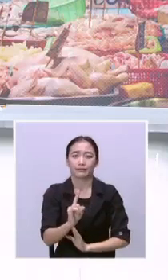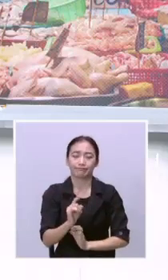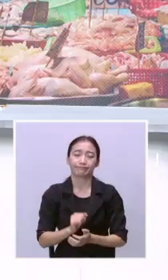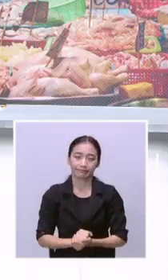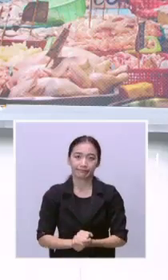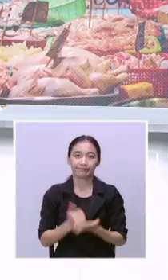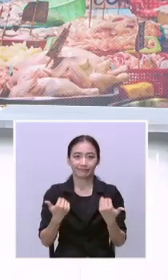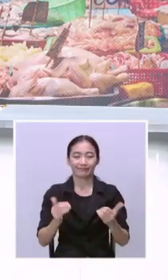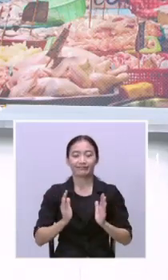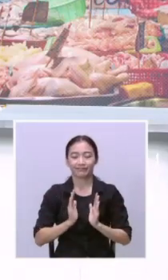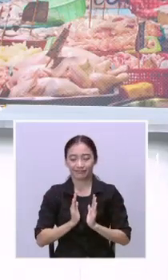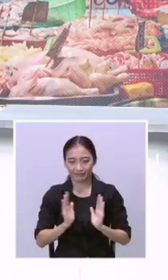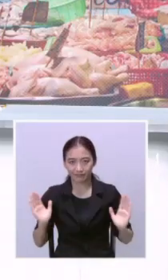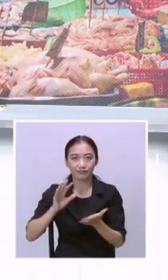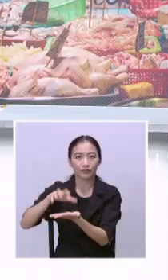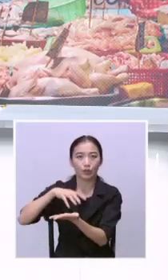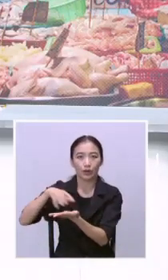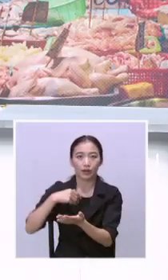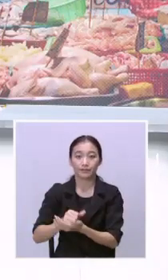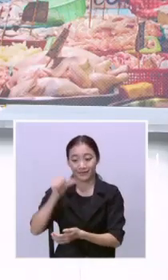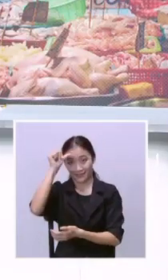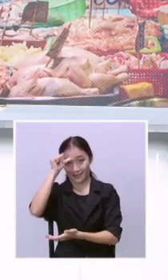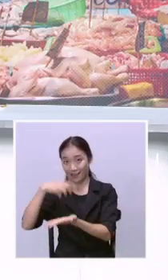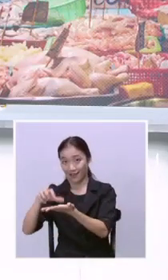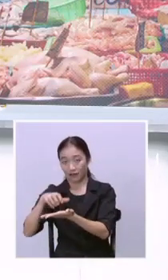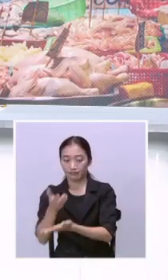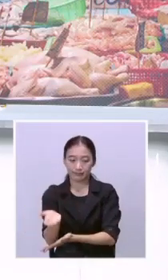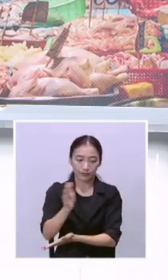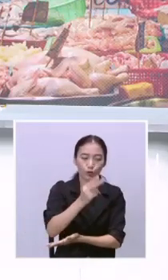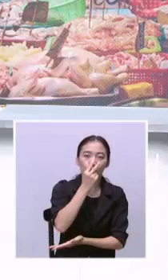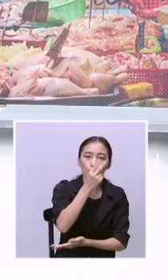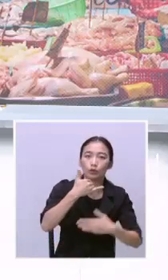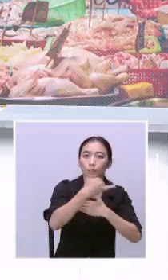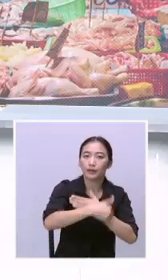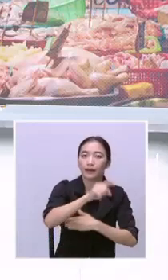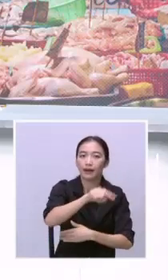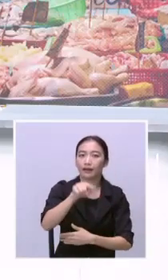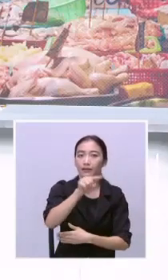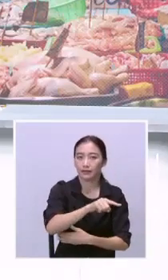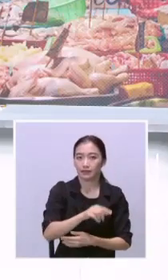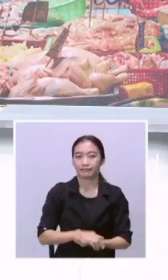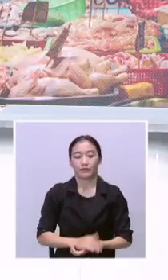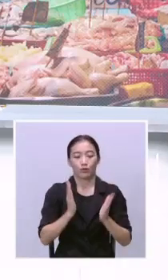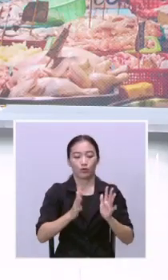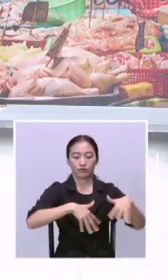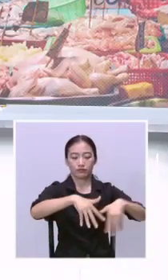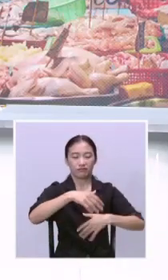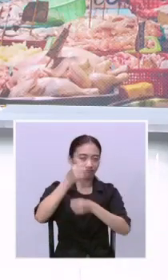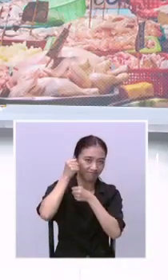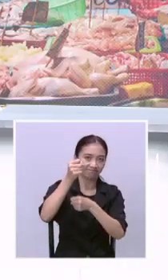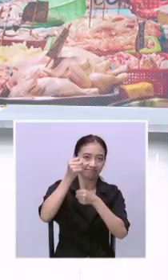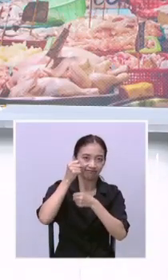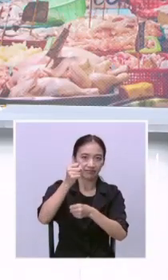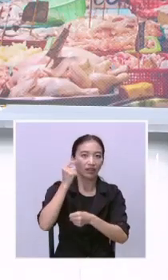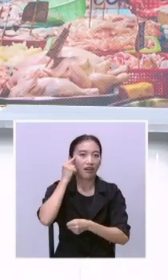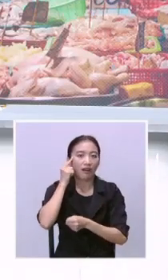ค่ะจากอินเดียนะคะพาไปดูที่อังกฤษค่ะชาวเมืองบริสโตลของอังกฤษนะคะประท้วงต่อต้านมาตรการคุมเข้มโควิด-19